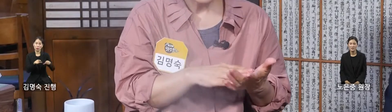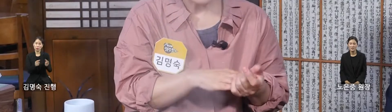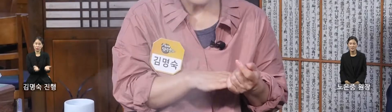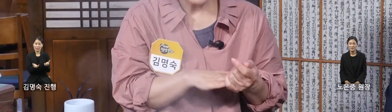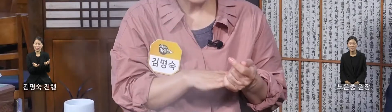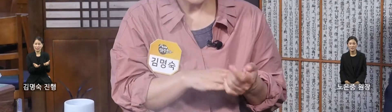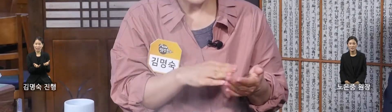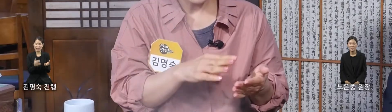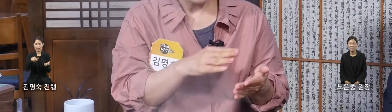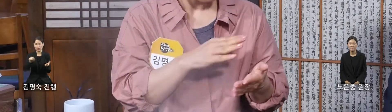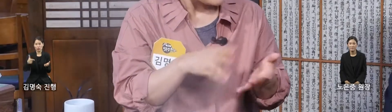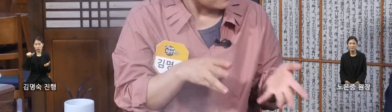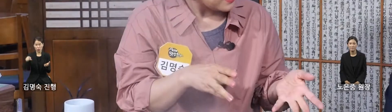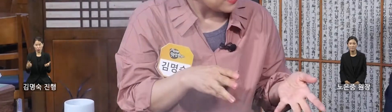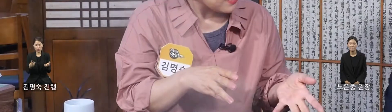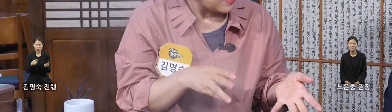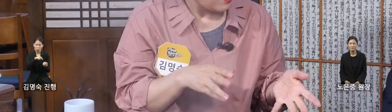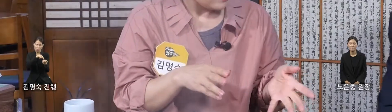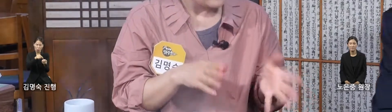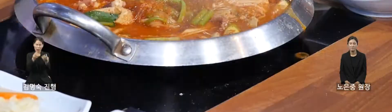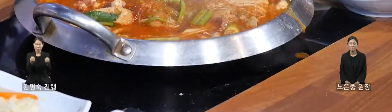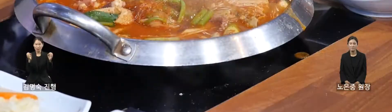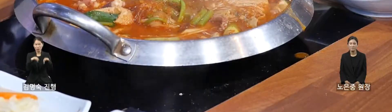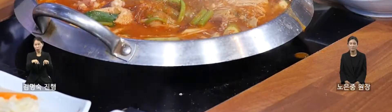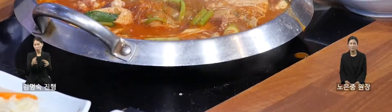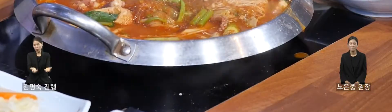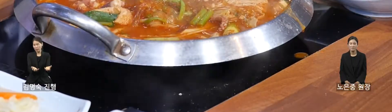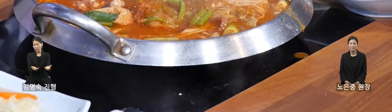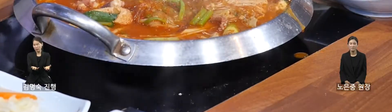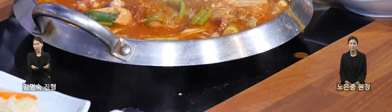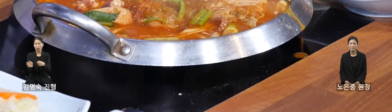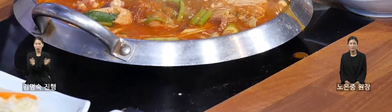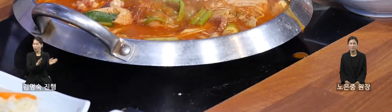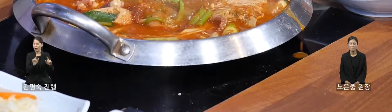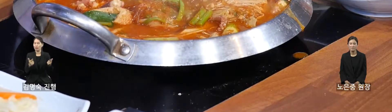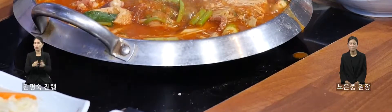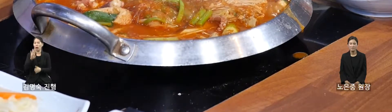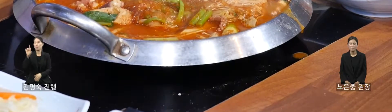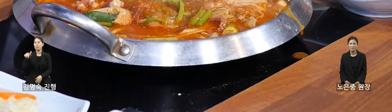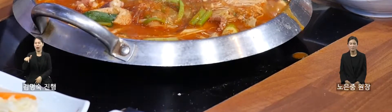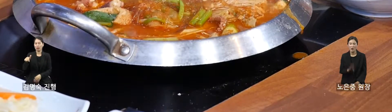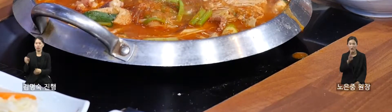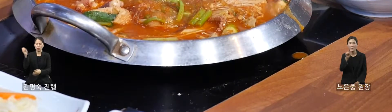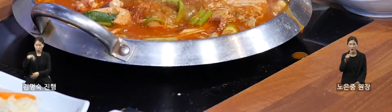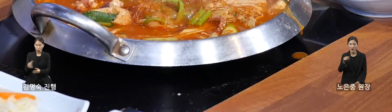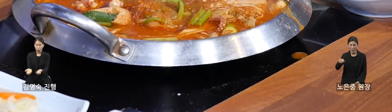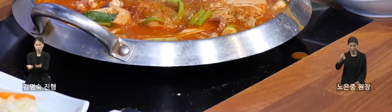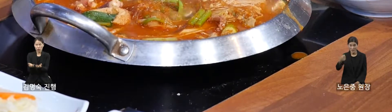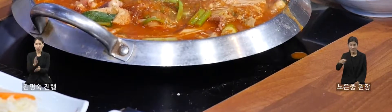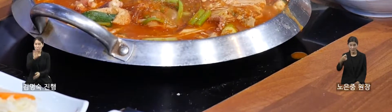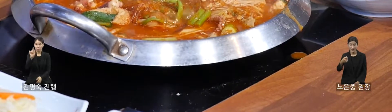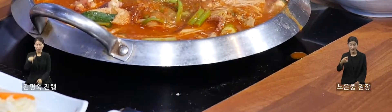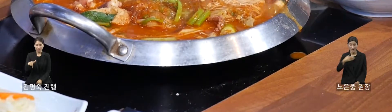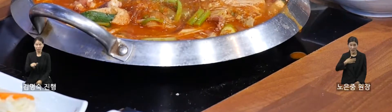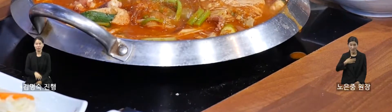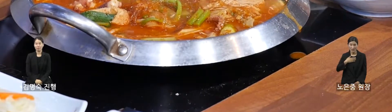같은 거나 전골 같은 거에 이제 호박을 많이 넣잖아요. 네. 근데 호박이 아닌 박. 하네. 어. 박, 박, 박, 박. 박. 박 아시죠? 네,